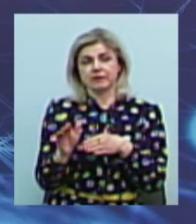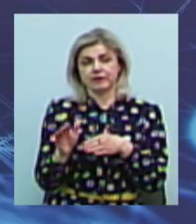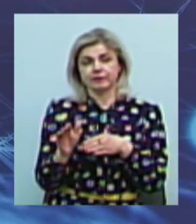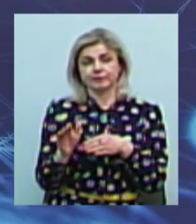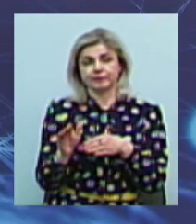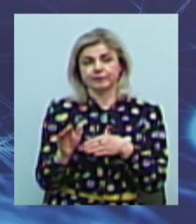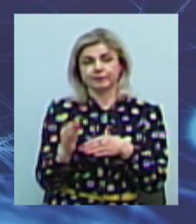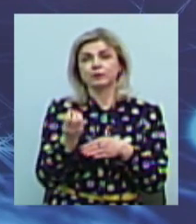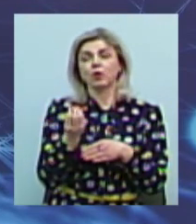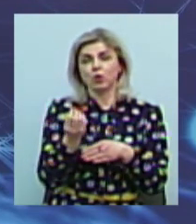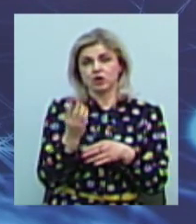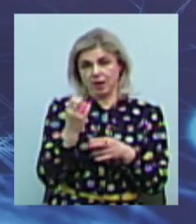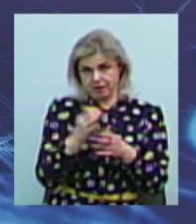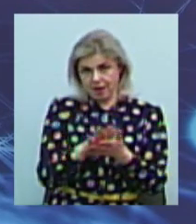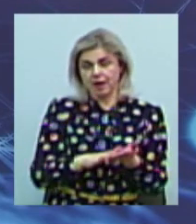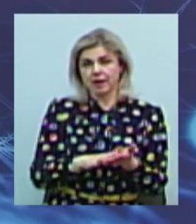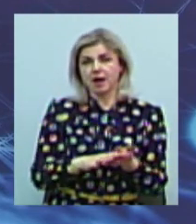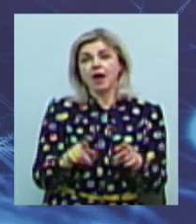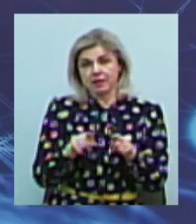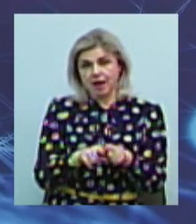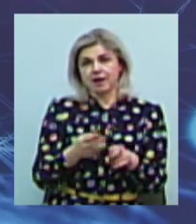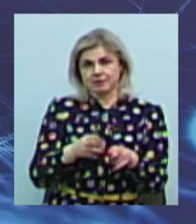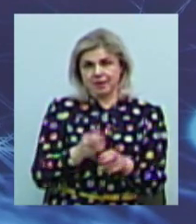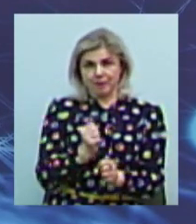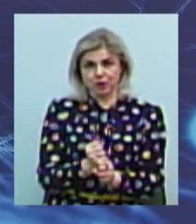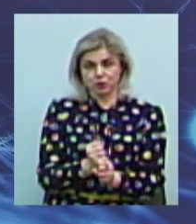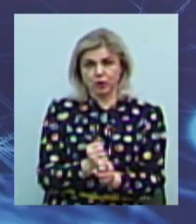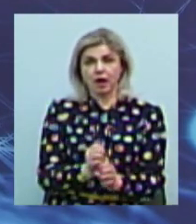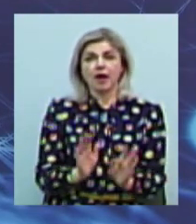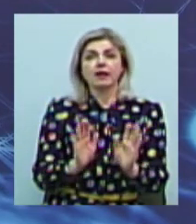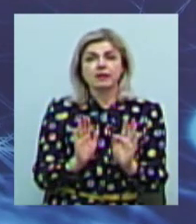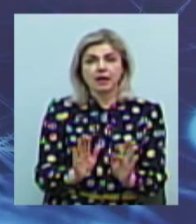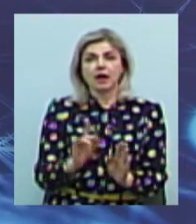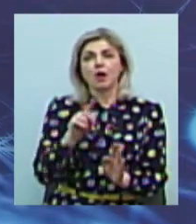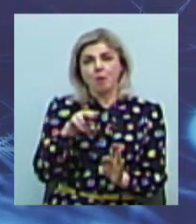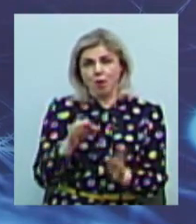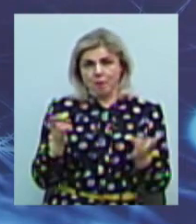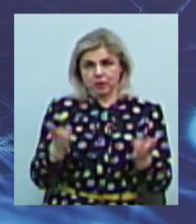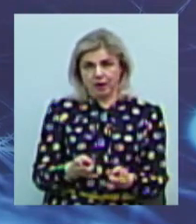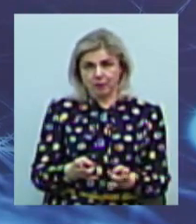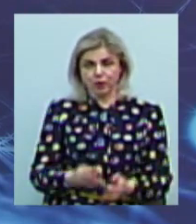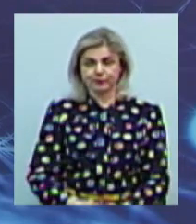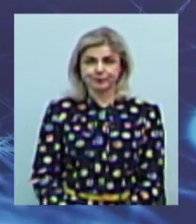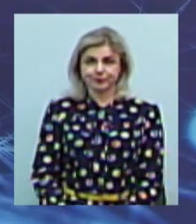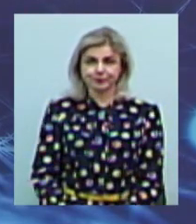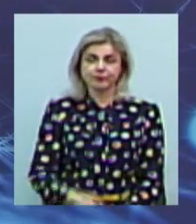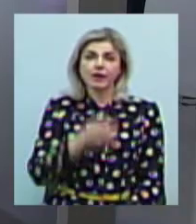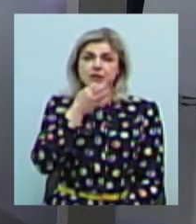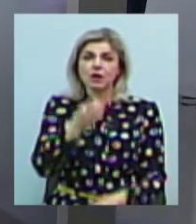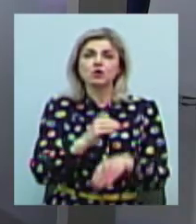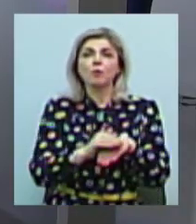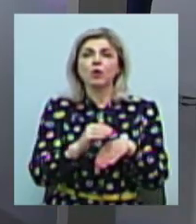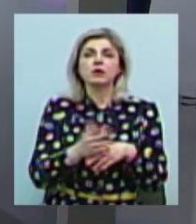будуть виділятися кошти і надалі. Отак це працює. Тільки за потребою. Скажіть, будь ласка, які